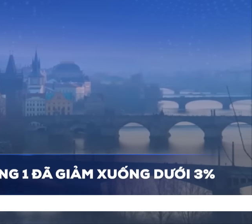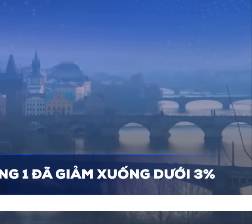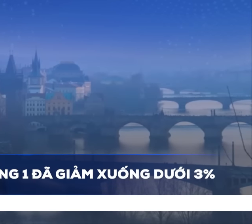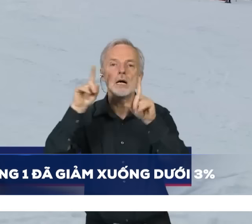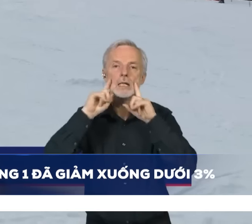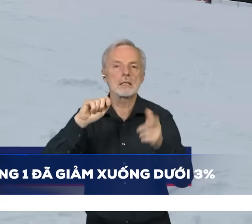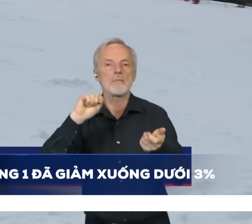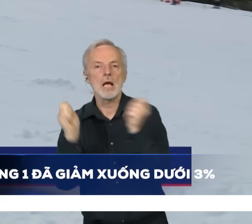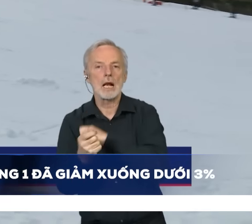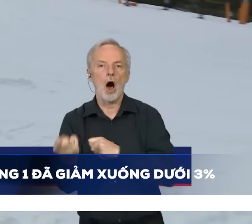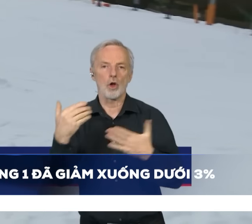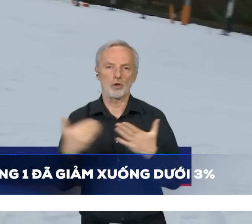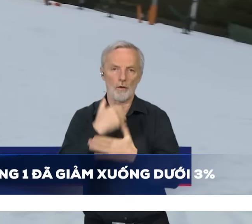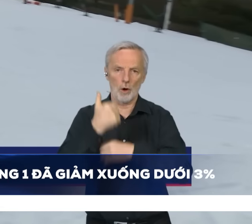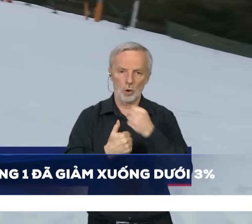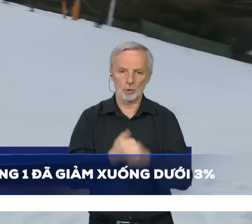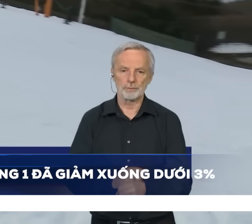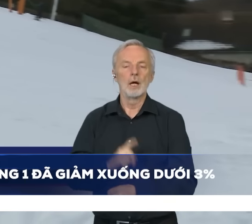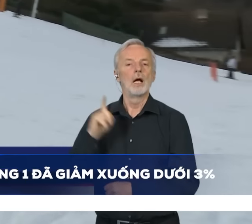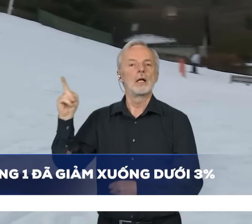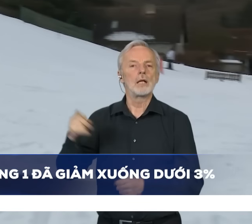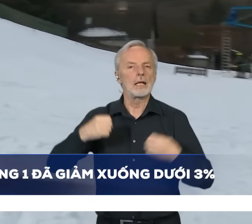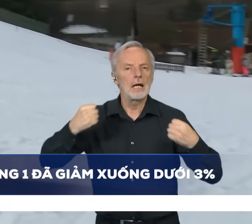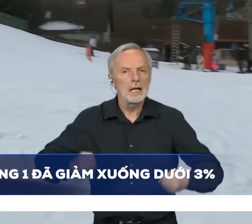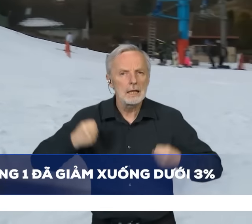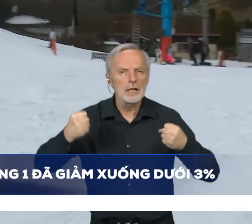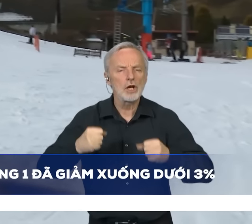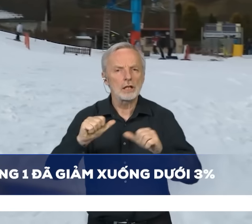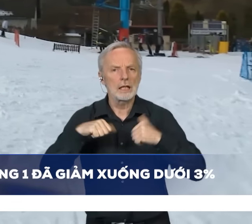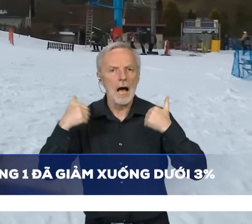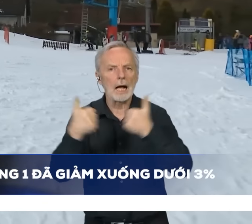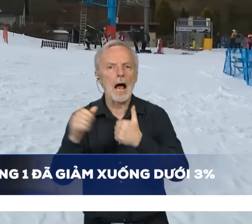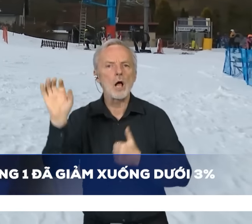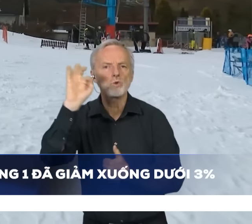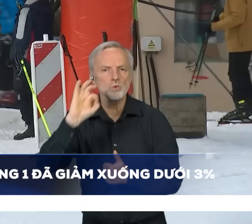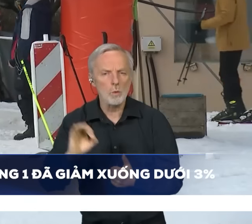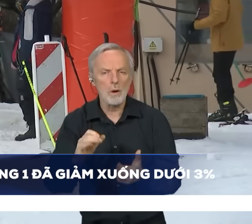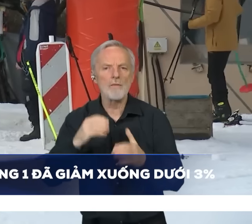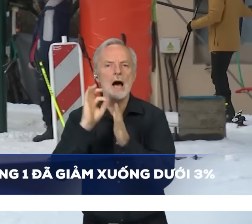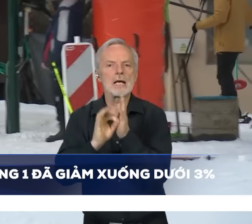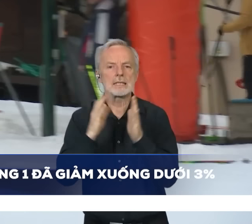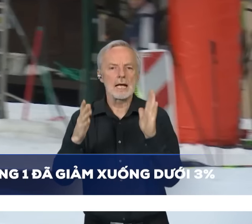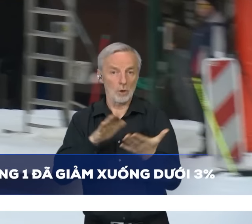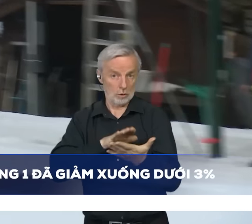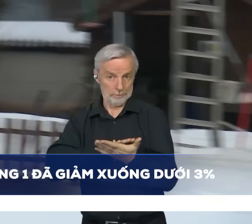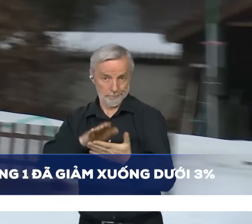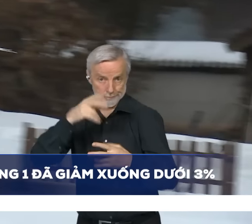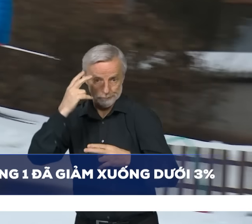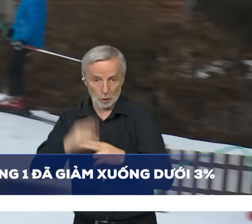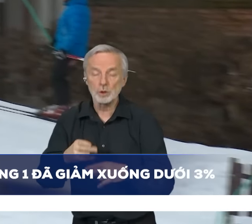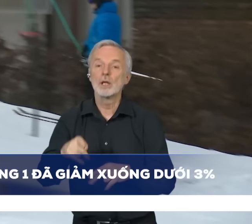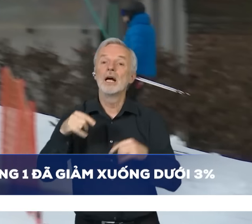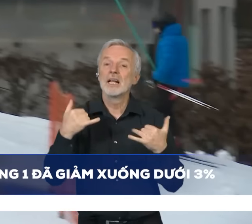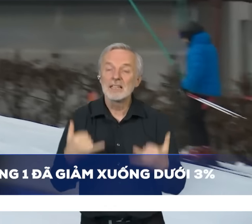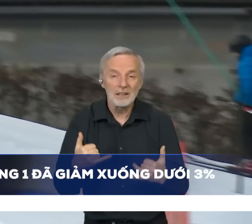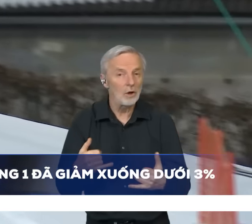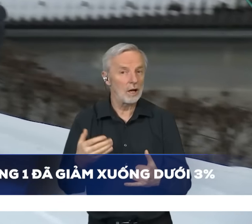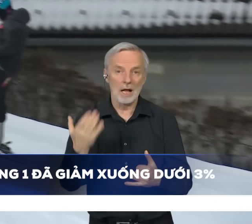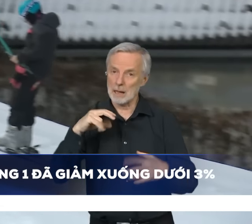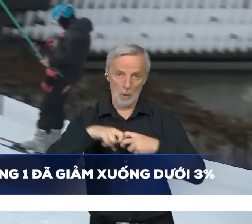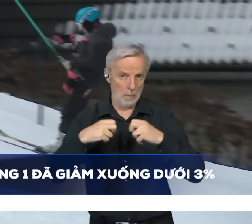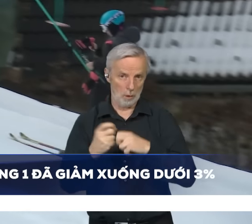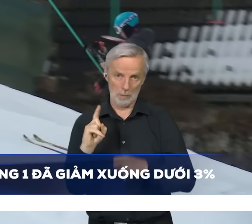tới. Tại khu trượt tuyết ngoại ô Stupava, mùa trượt tuyết đang dần kết thúc. Mặc dù giá năng lượng và nhiên liệu cần thiết cho hoạt